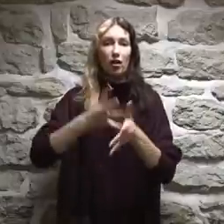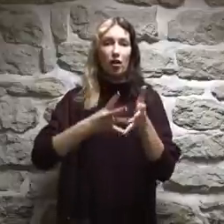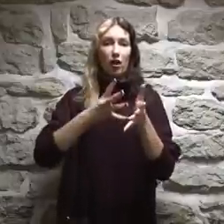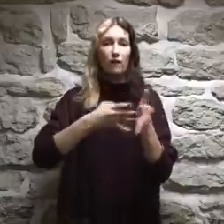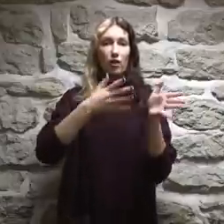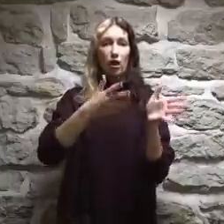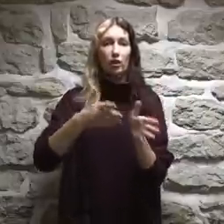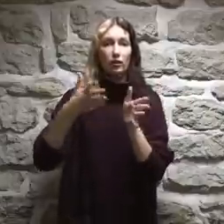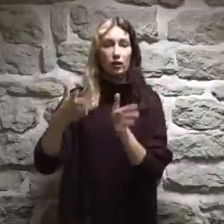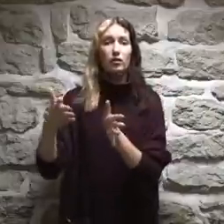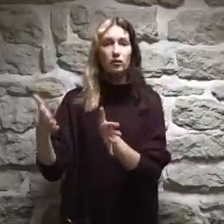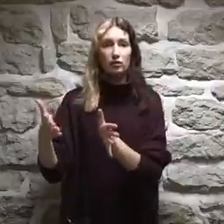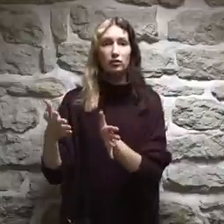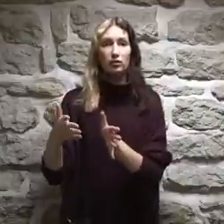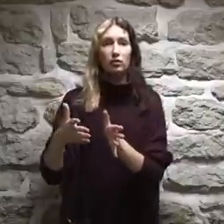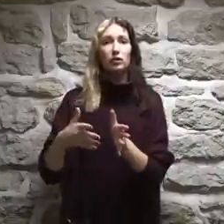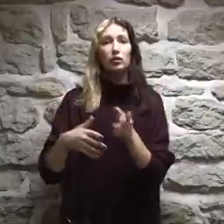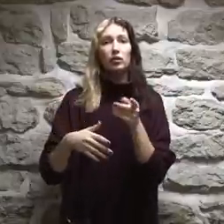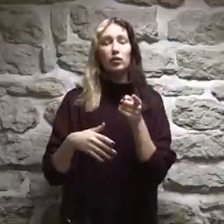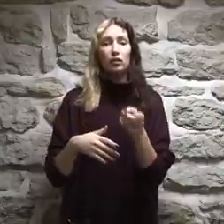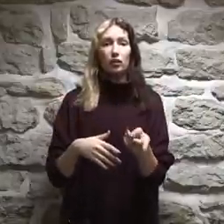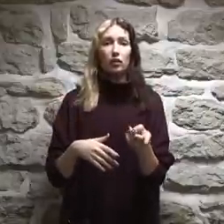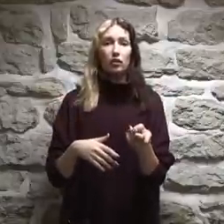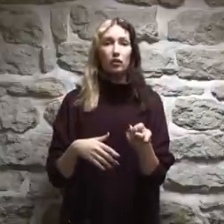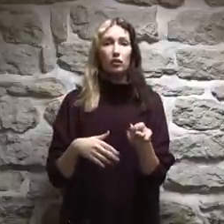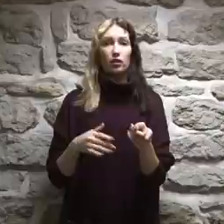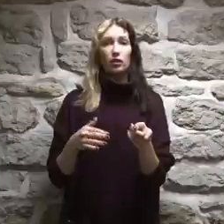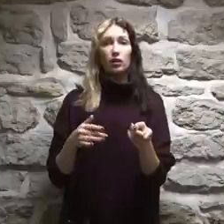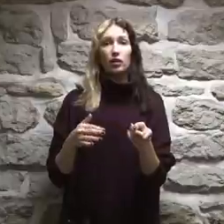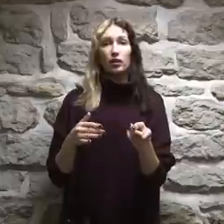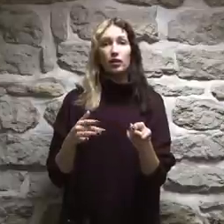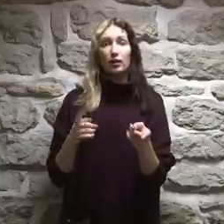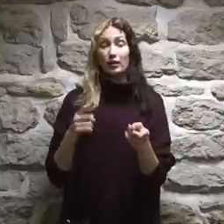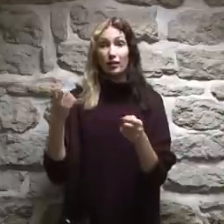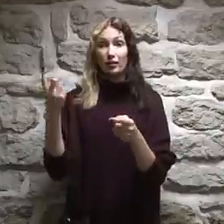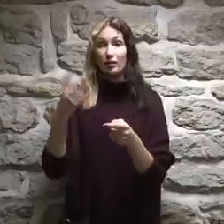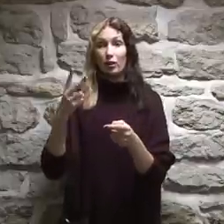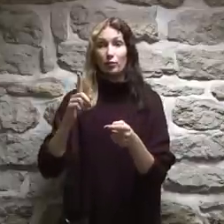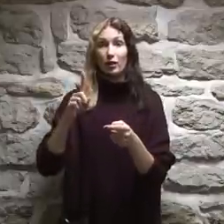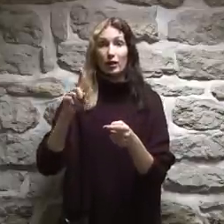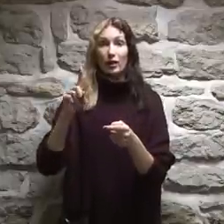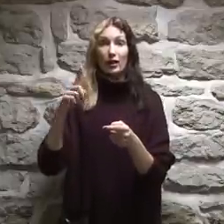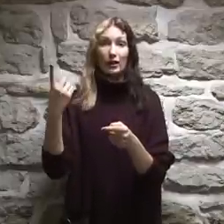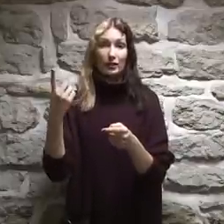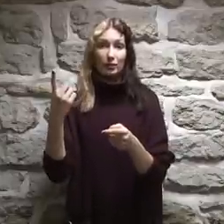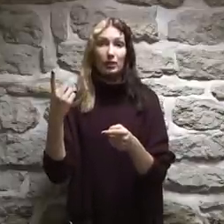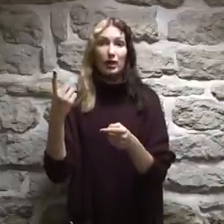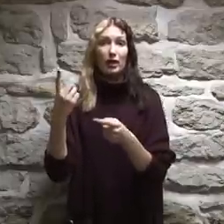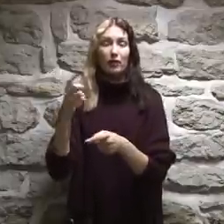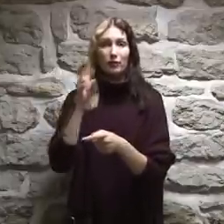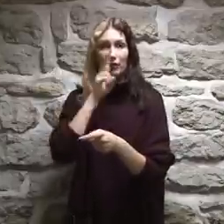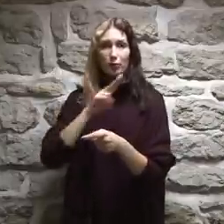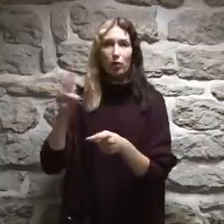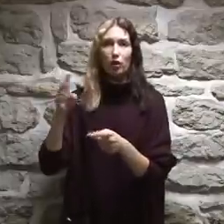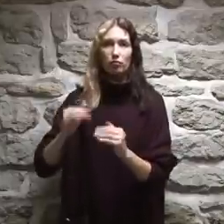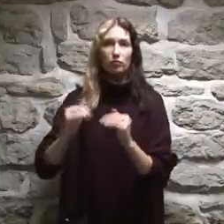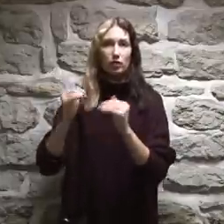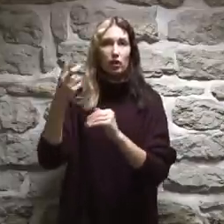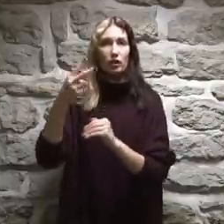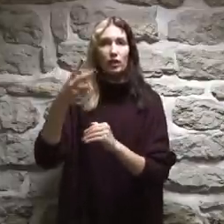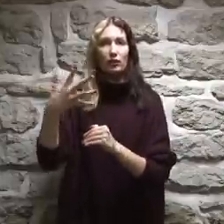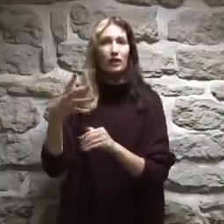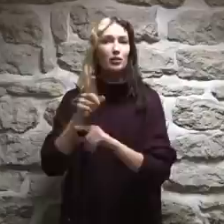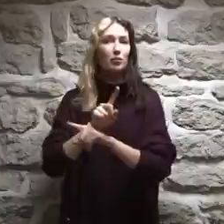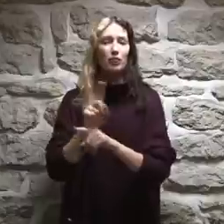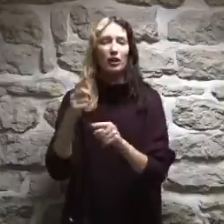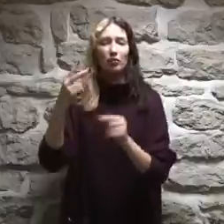hetkel 39, nii et mitte kuidagi 21. see 25 peale ei jõua, see ei ole lihtsalt